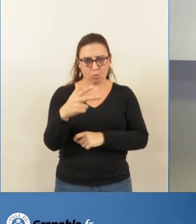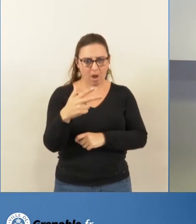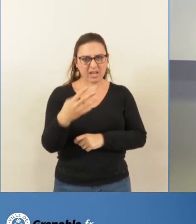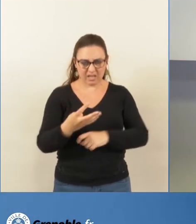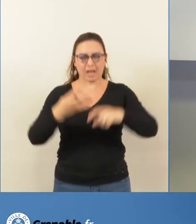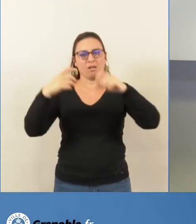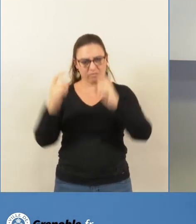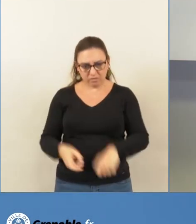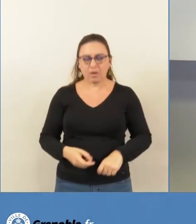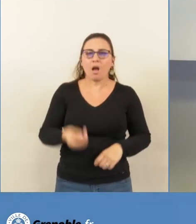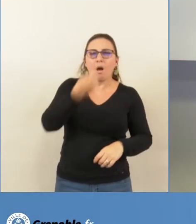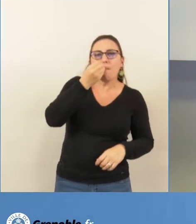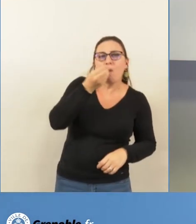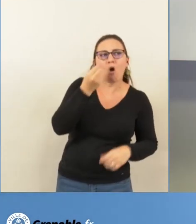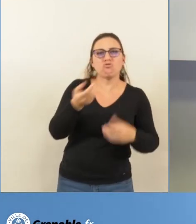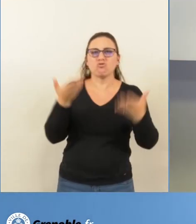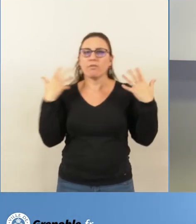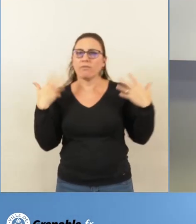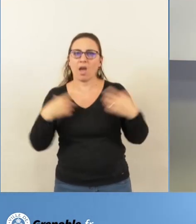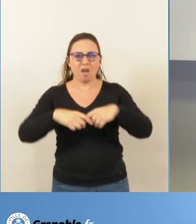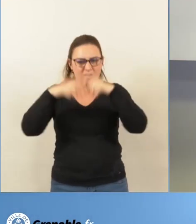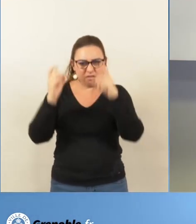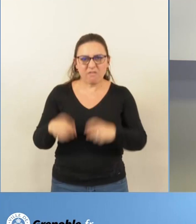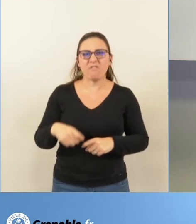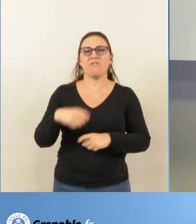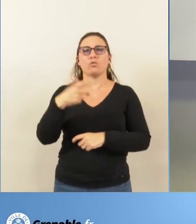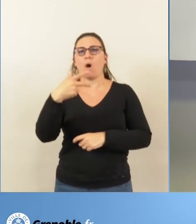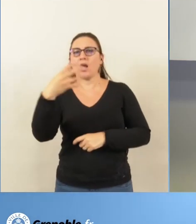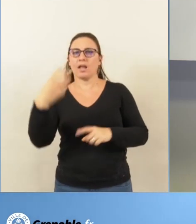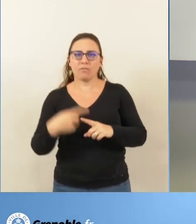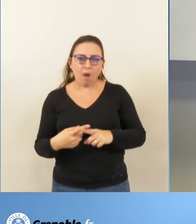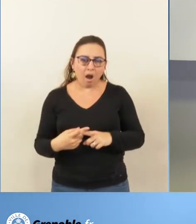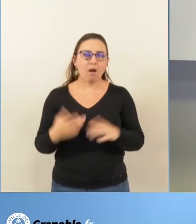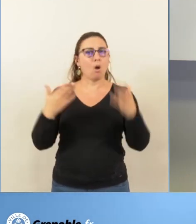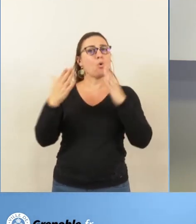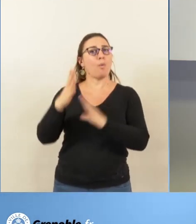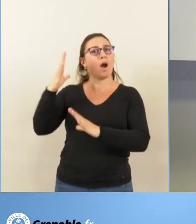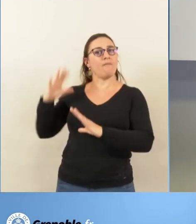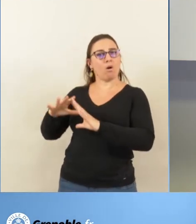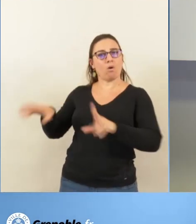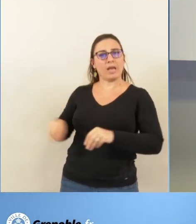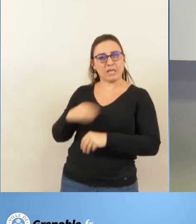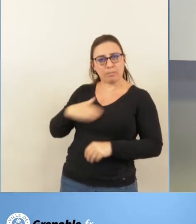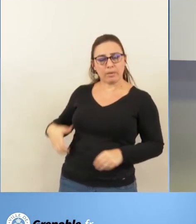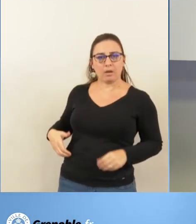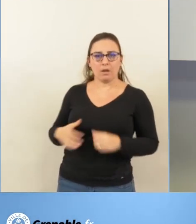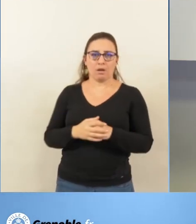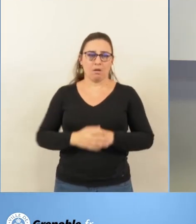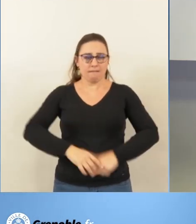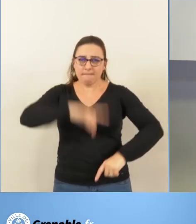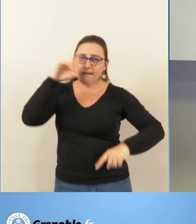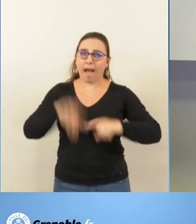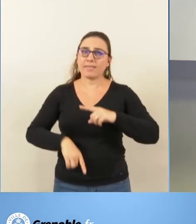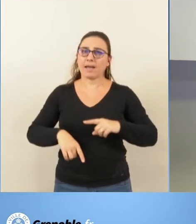les frais de restauration là aussi ont été divisés par trois ou quatre par rapport à avant notre arrivée je rappelle que nous avons strictement interdit le